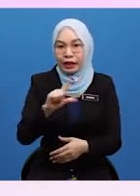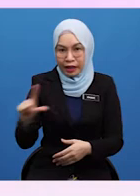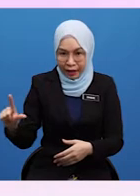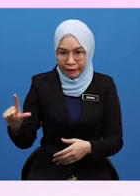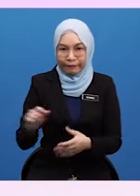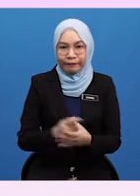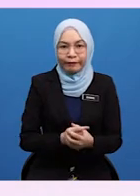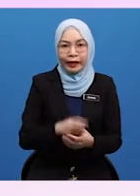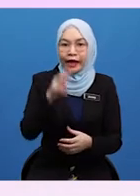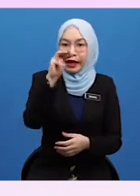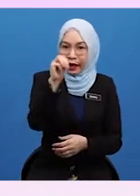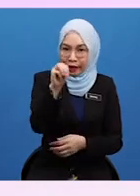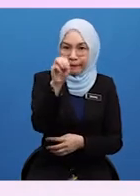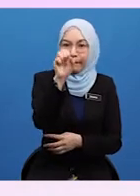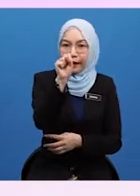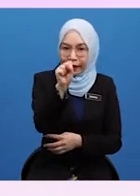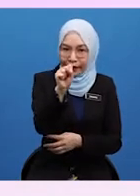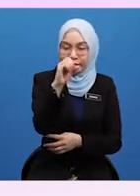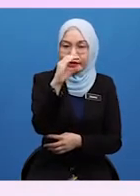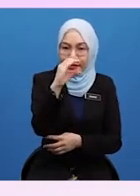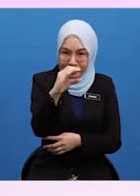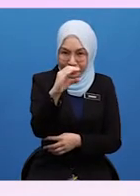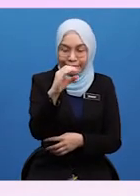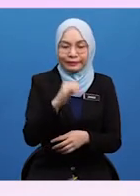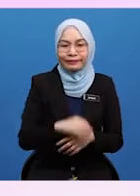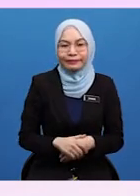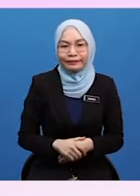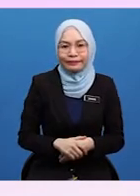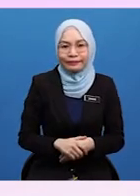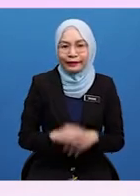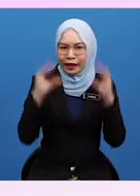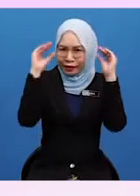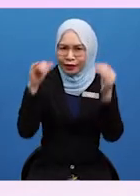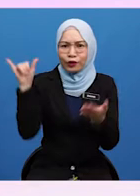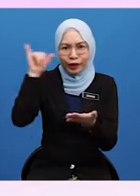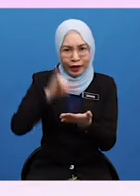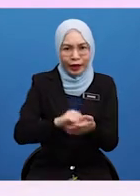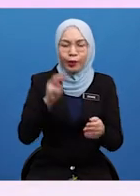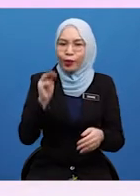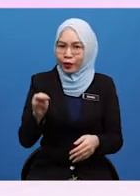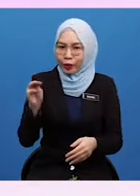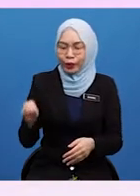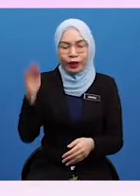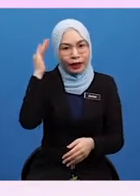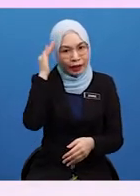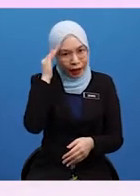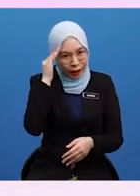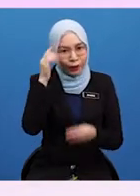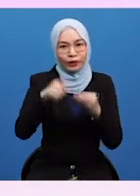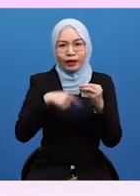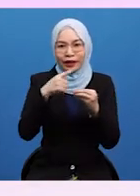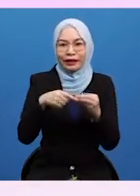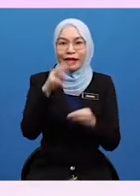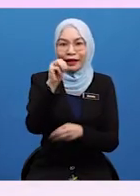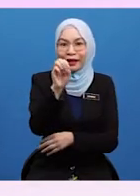koridor Ayo masih Midas MSI Cikgu yakin murid-murid tahu mengenainya